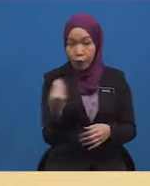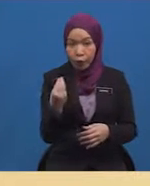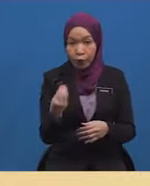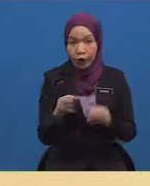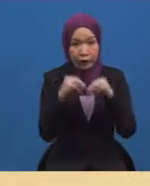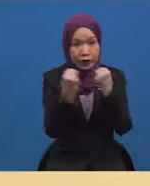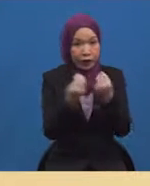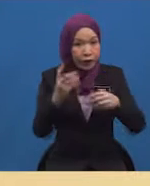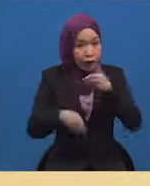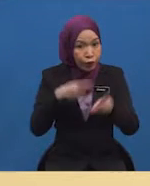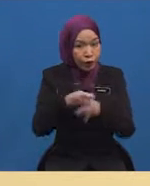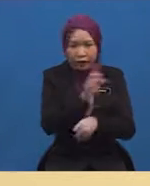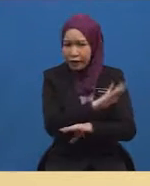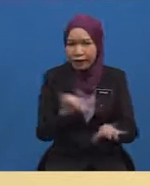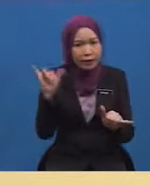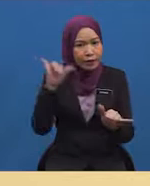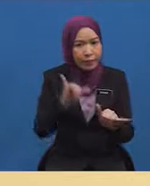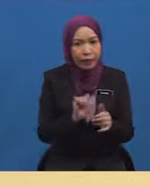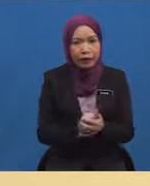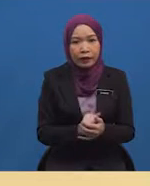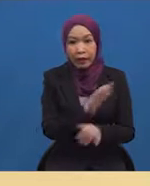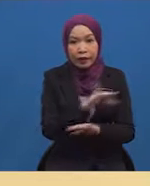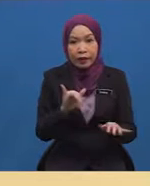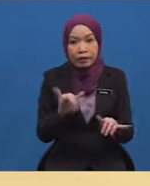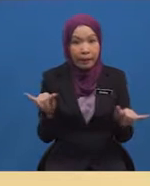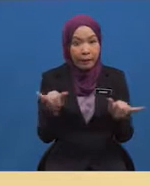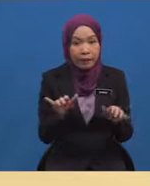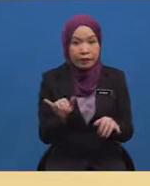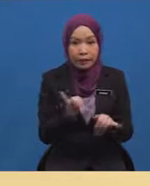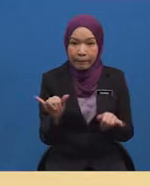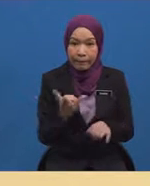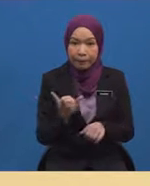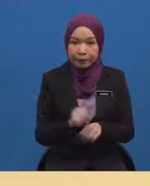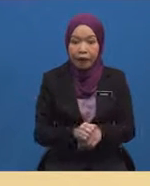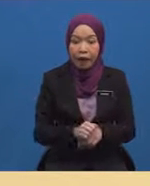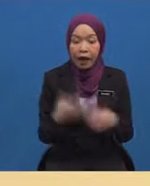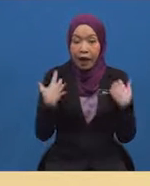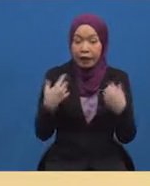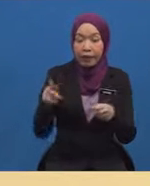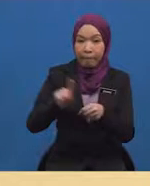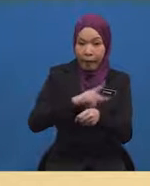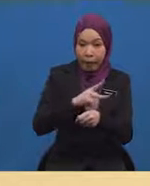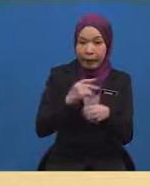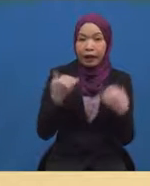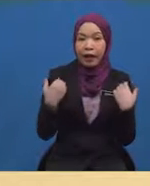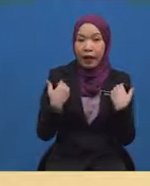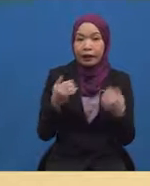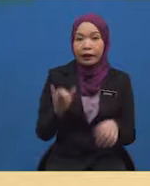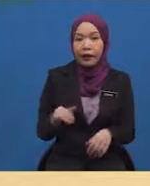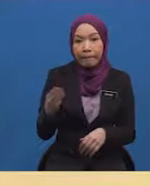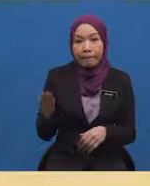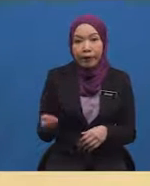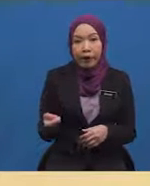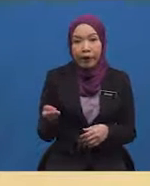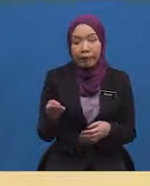dapat bahagikan taburan penduduk kepada padat, sederhana dan jarang. Bagi kawasan yang